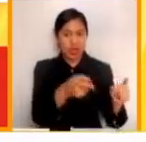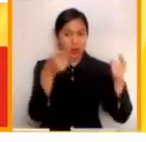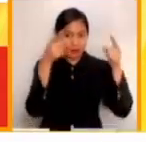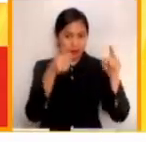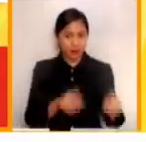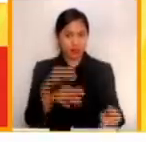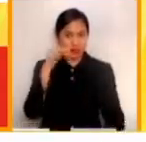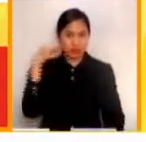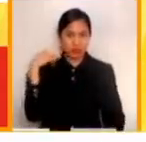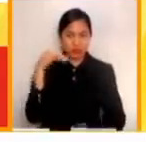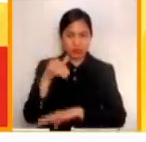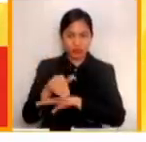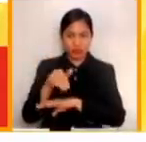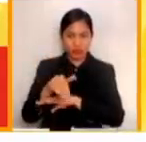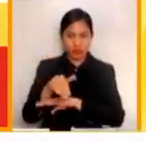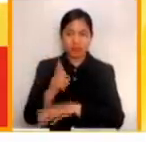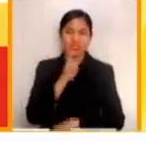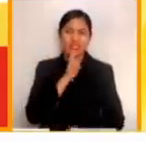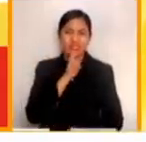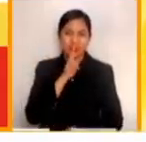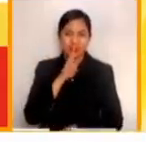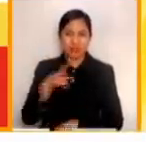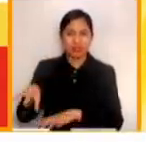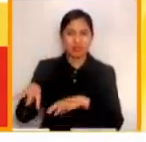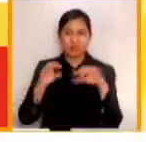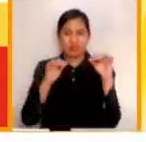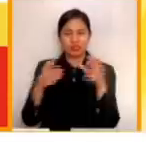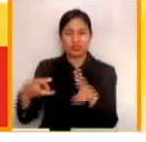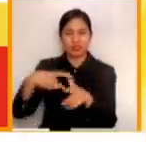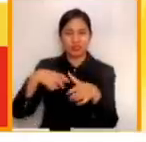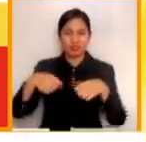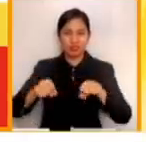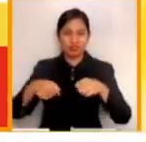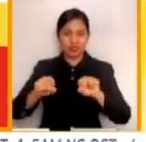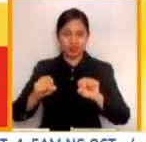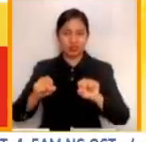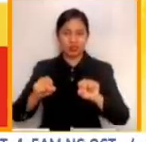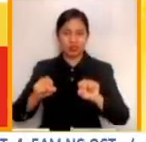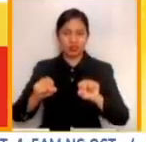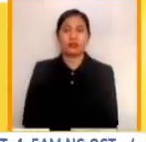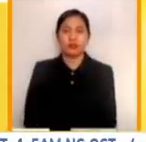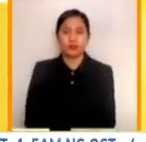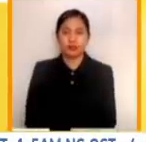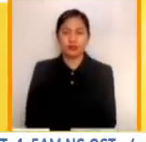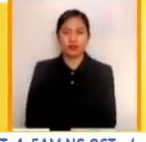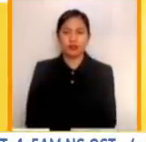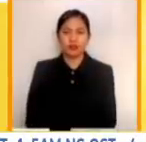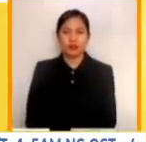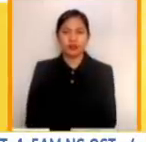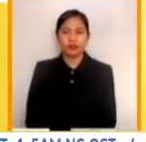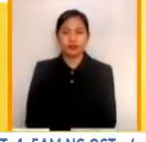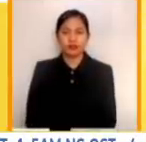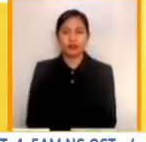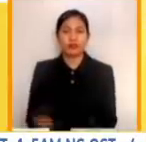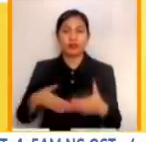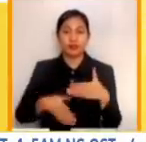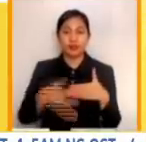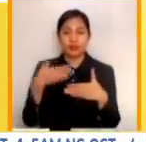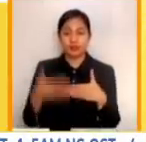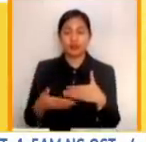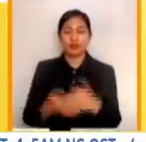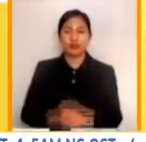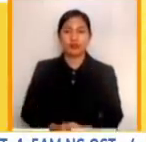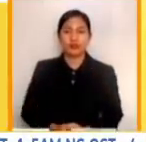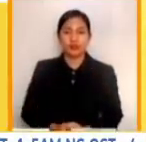Agad din tumakas ang salarin sakay po ng motorsiklo. Inimbisigan pa kung ano ang motibo sa krimen. Opisyal nang inendorso ng grupong